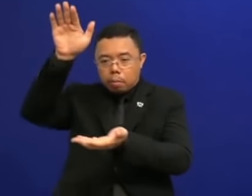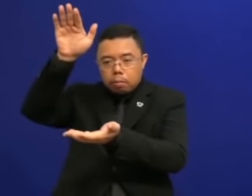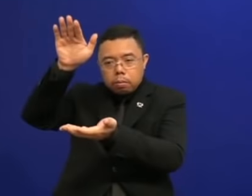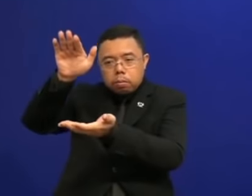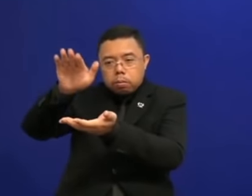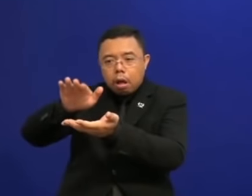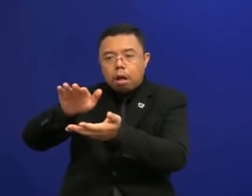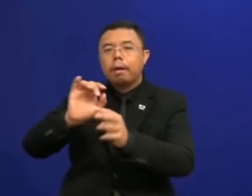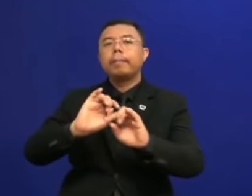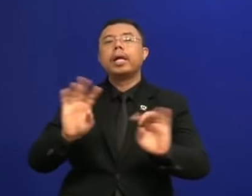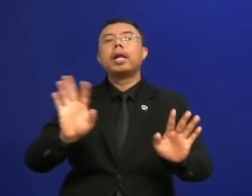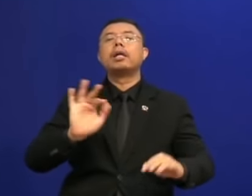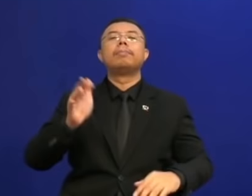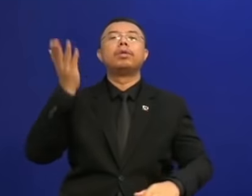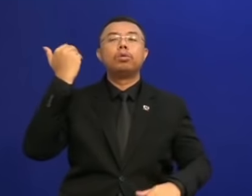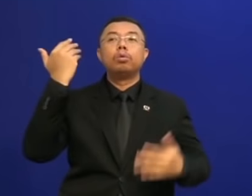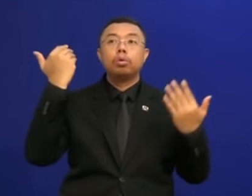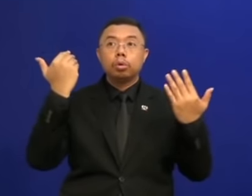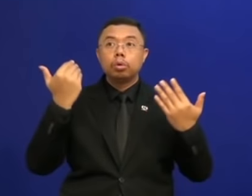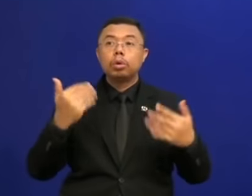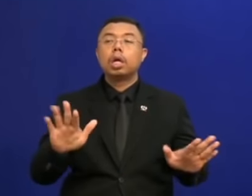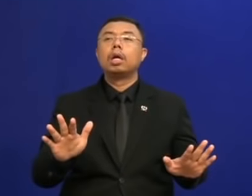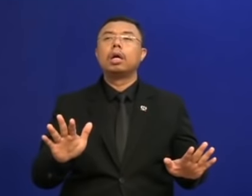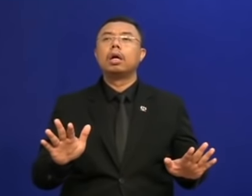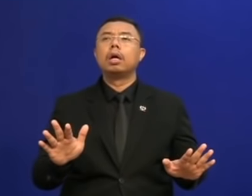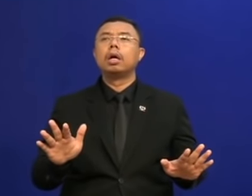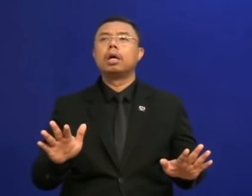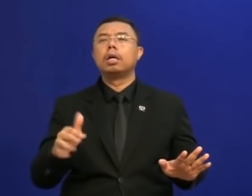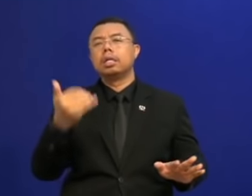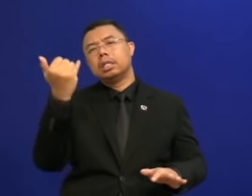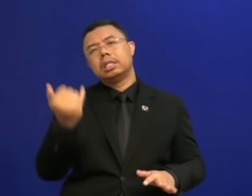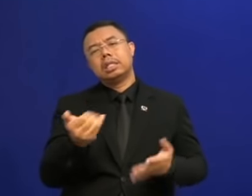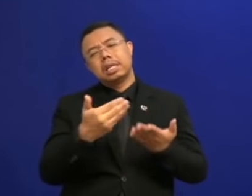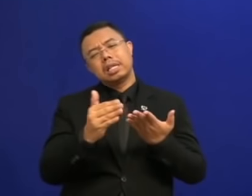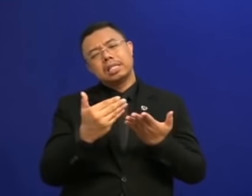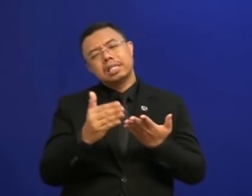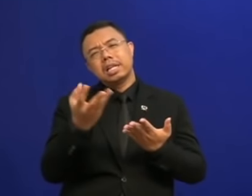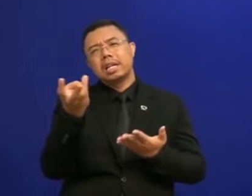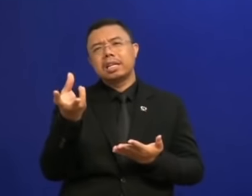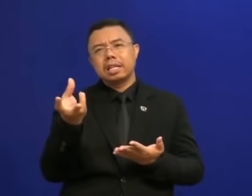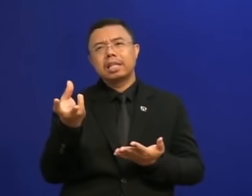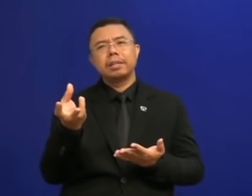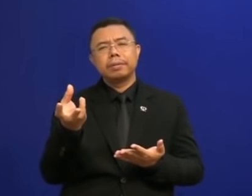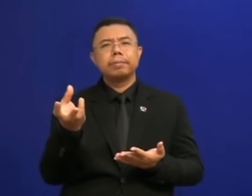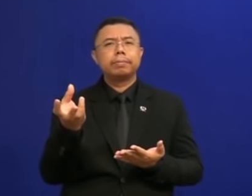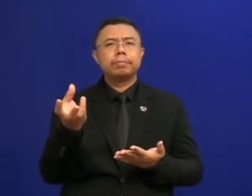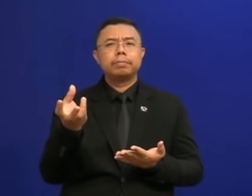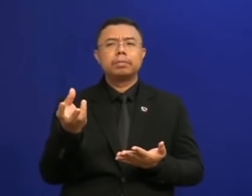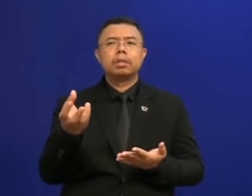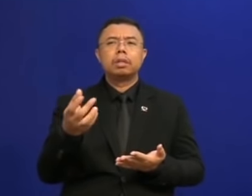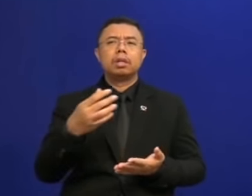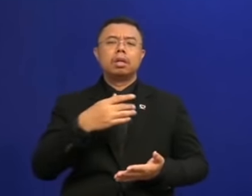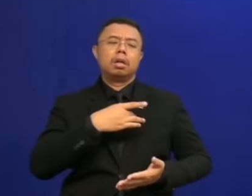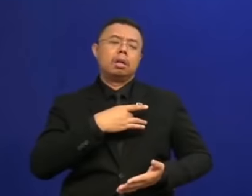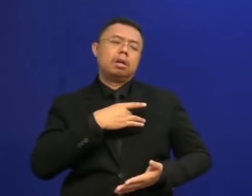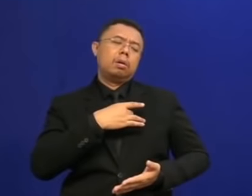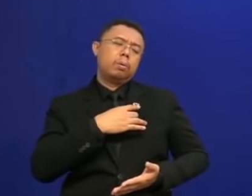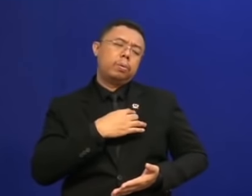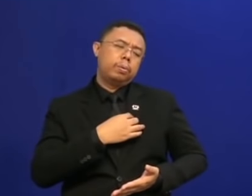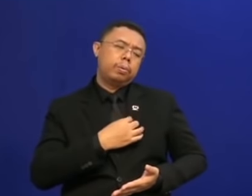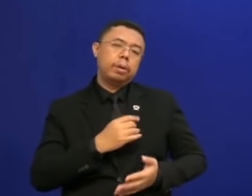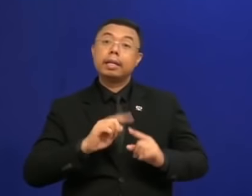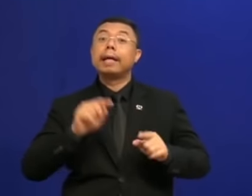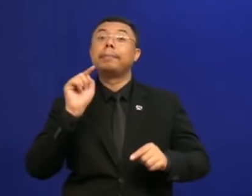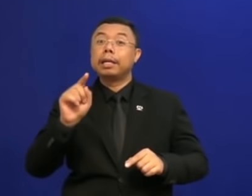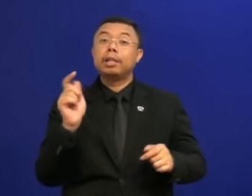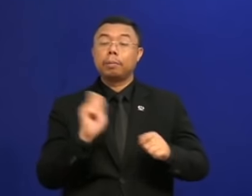dulu, bahkan sudah tinggal sisa-sisa sedikit. Nyut, tapi justru